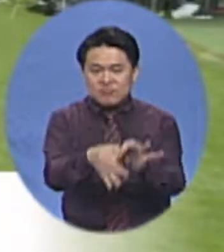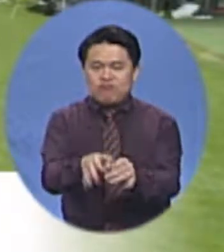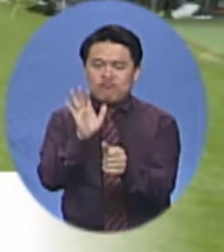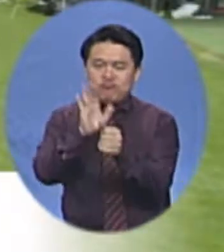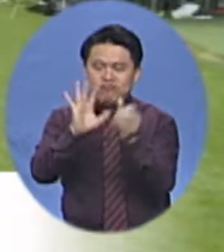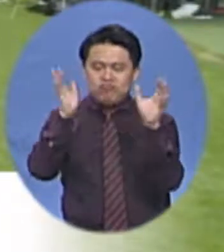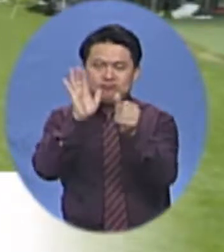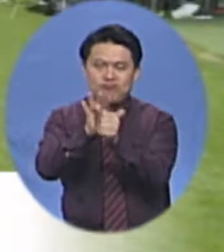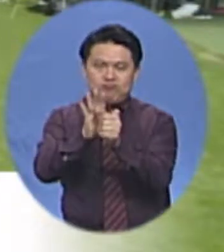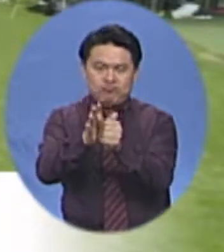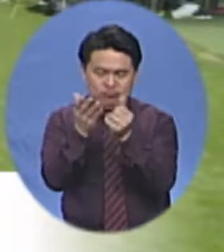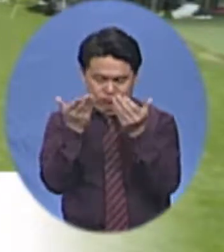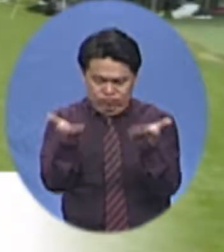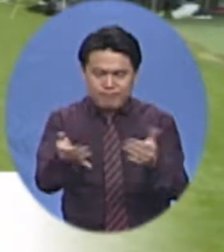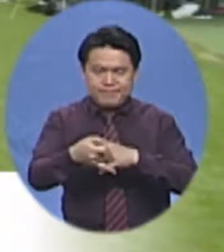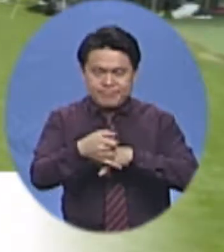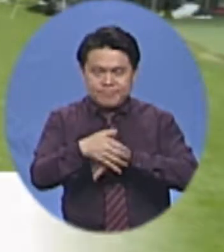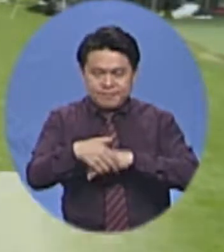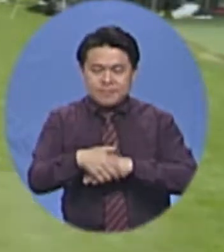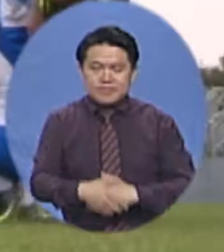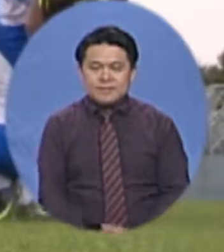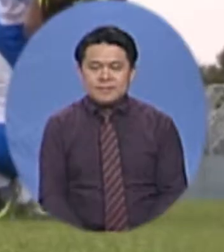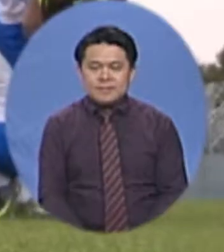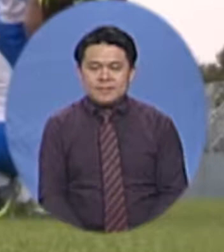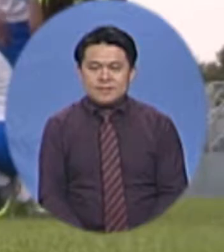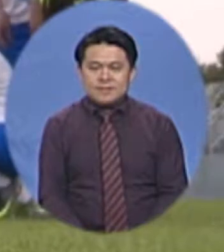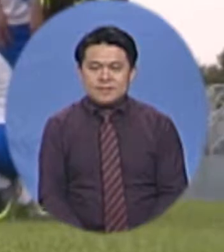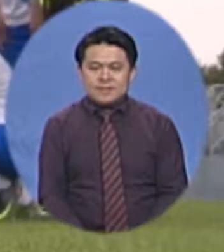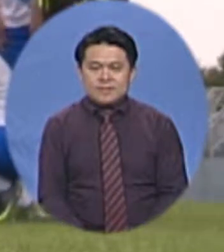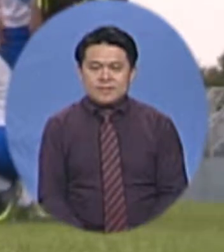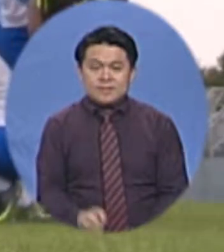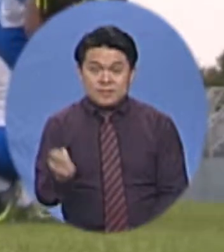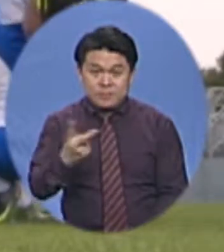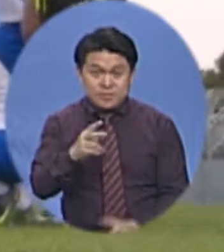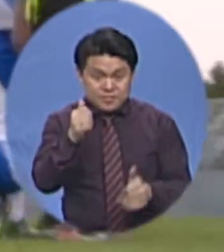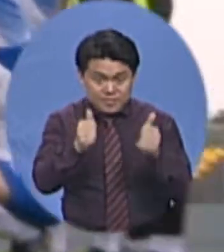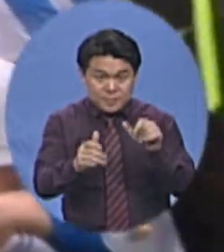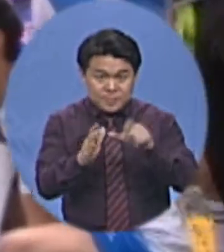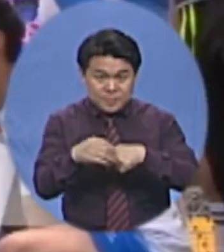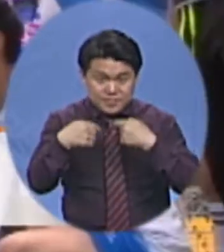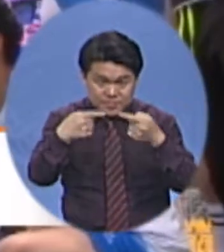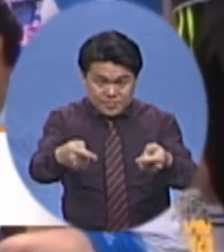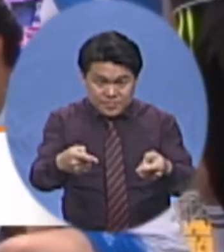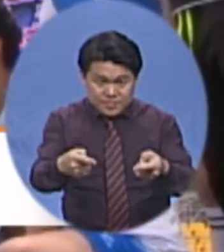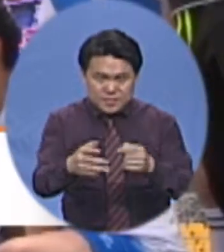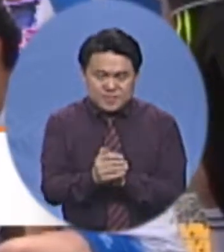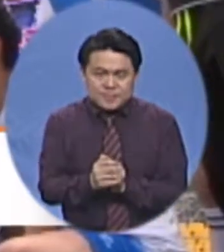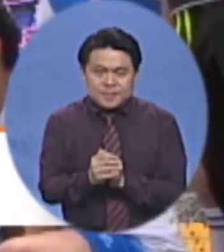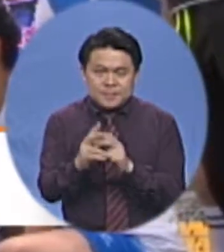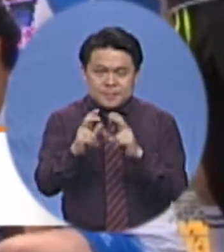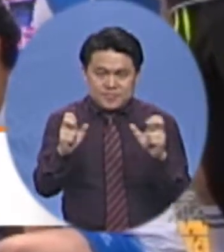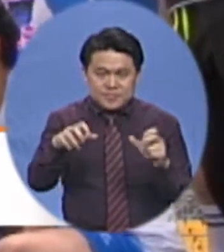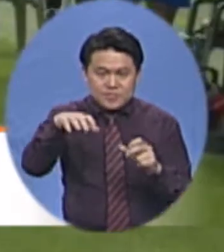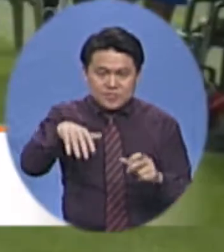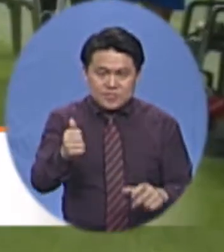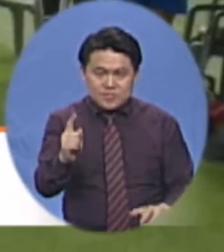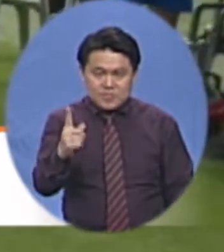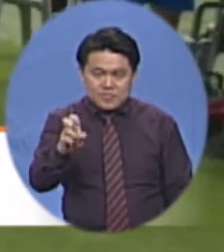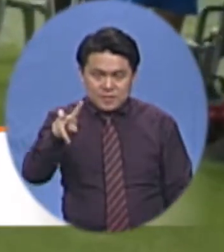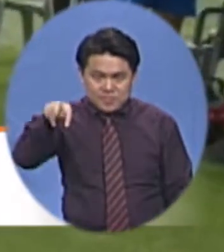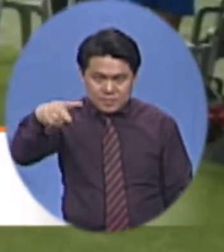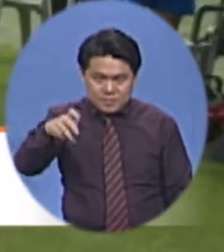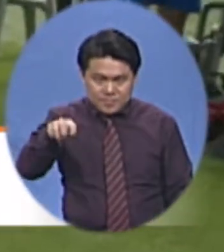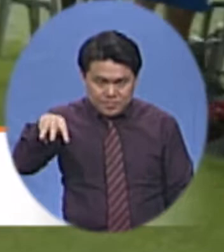축구대회를 많이 이렇게 응원할 생각입니다. 한편 이번 대회에 출전한 성남 한마음 버처스 선수들의